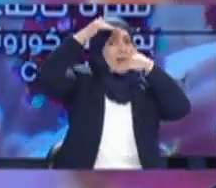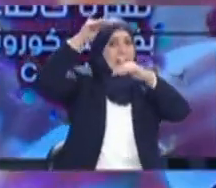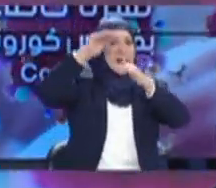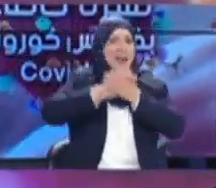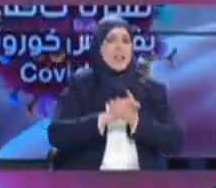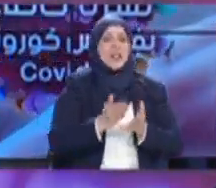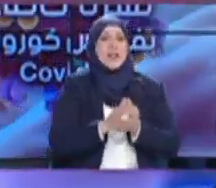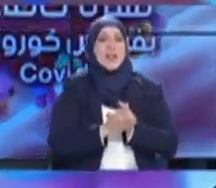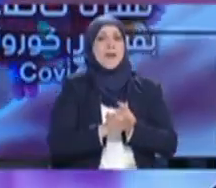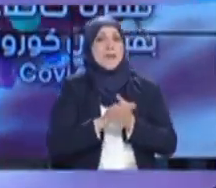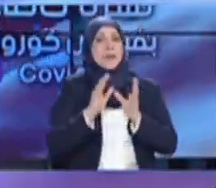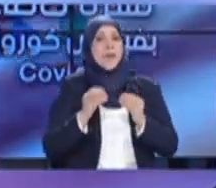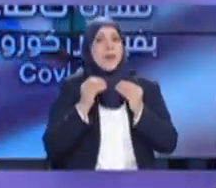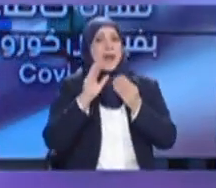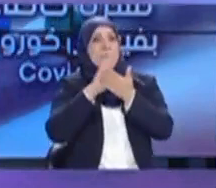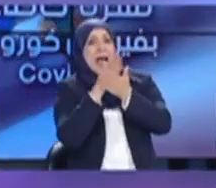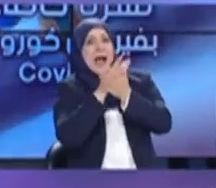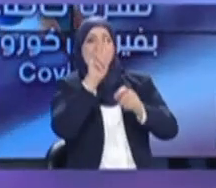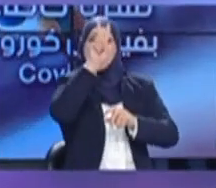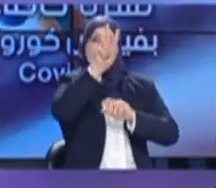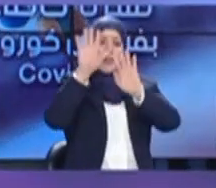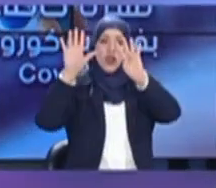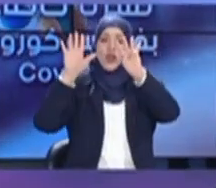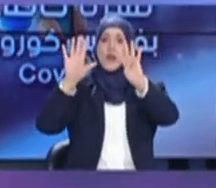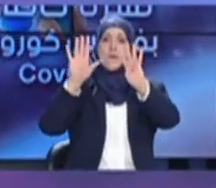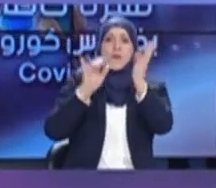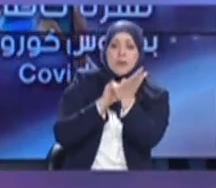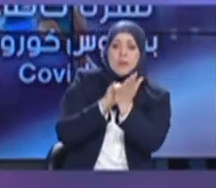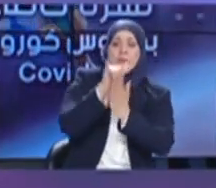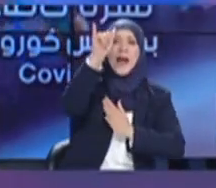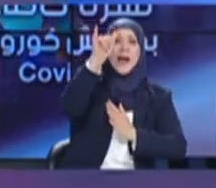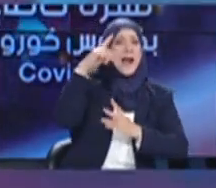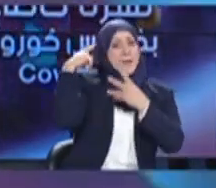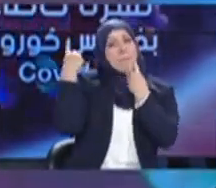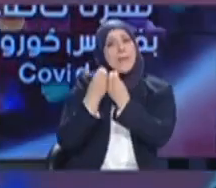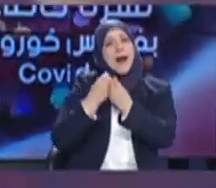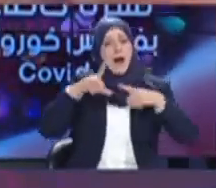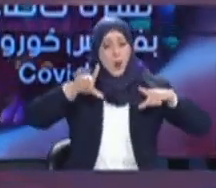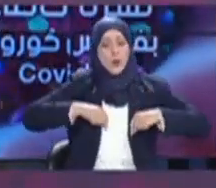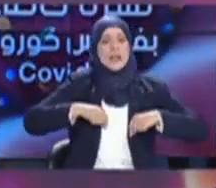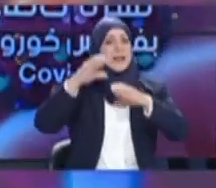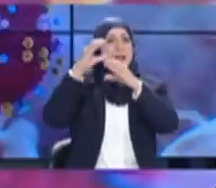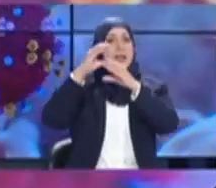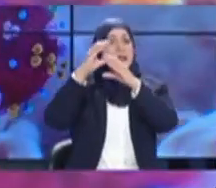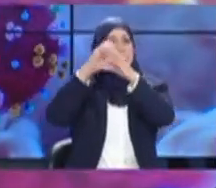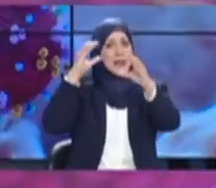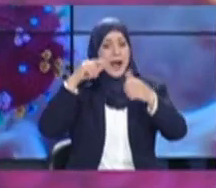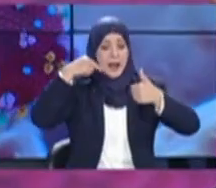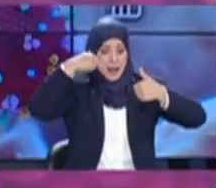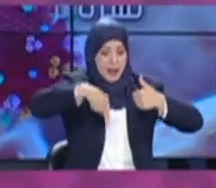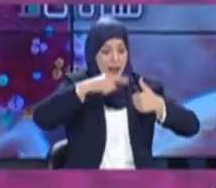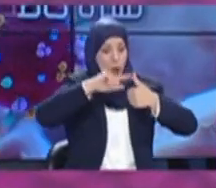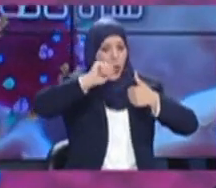خصص 29 رحله جويه بطبيعه مع وزاره النقل مع وزير النقل يوم اليوم وغدوه نهار